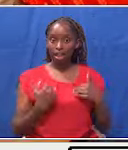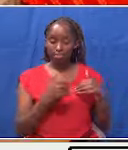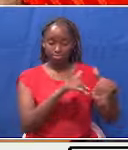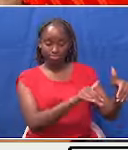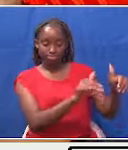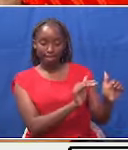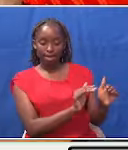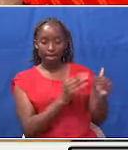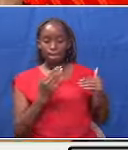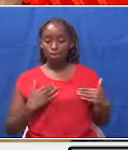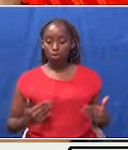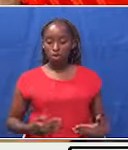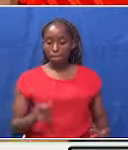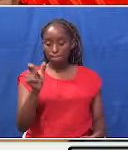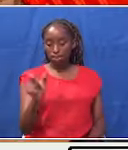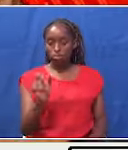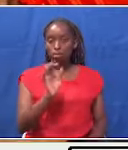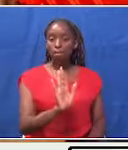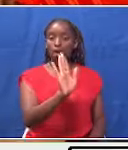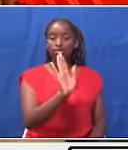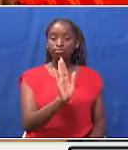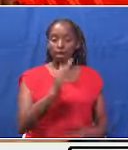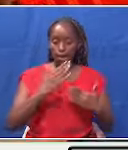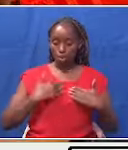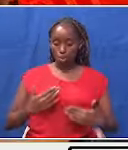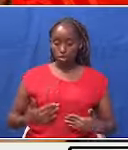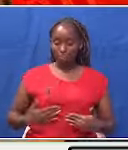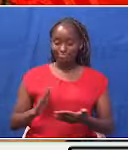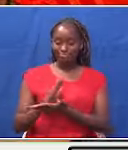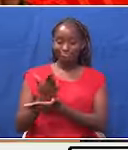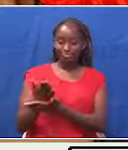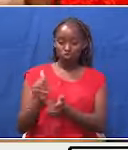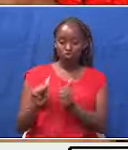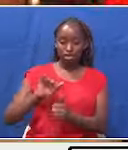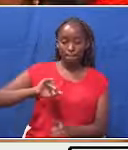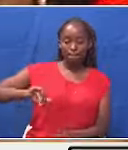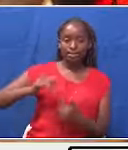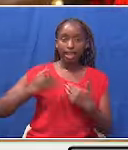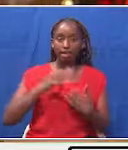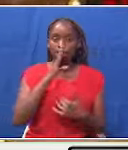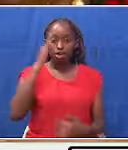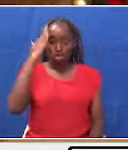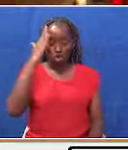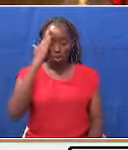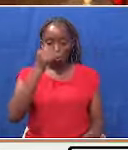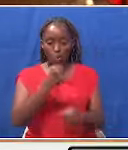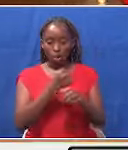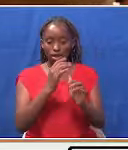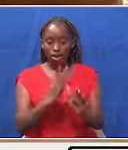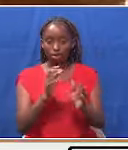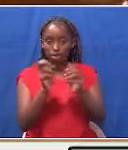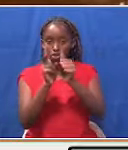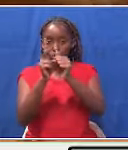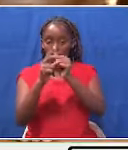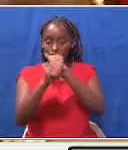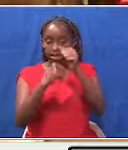mabaki ya mwili wa mpendwa wao. Mabaki ya mwili wa Silvano Tubei yaligunduliwa na mfanyakazi wa shambani miaka 12